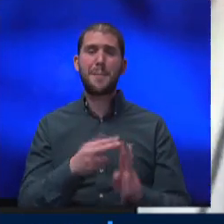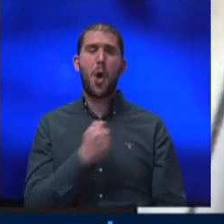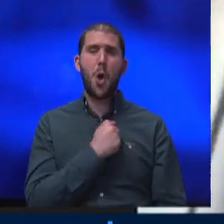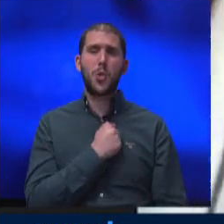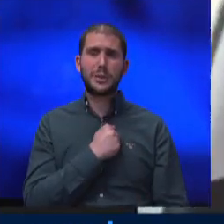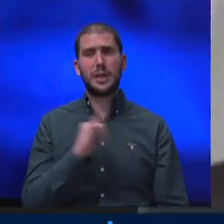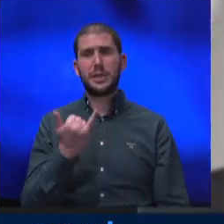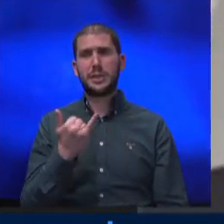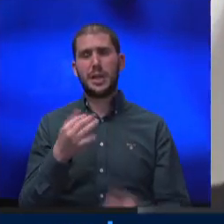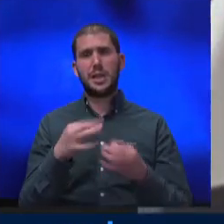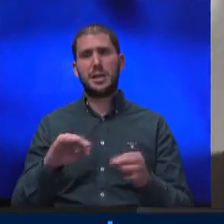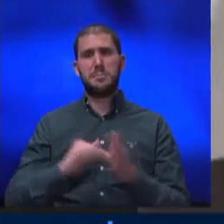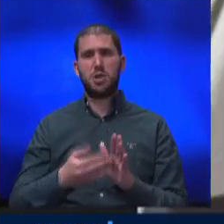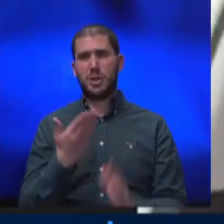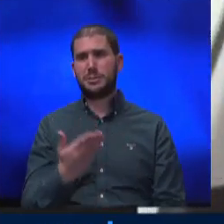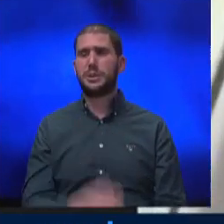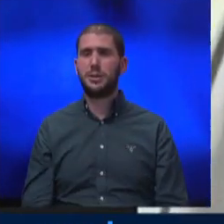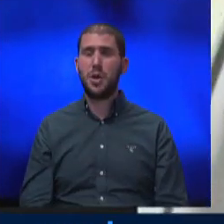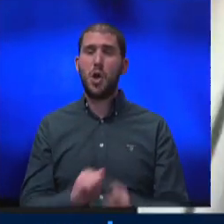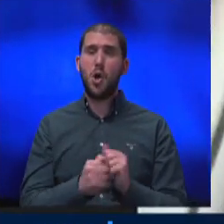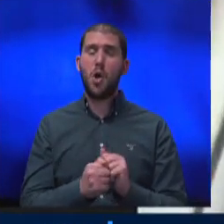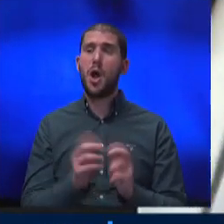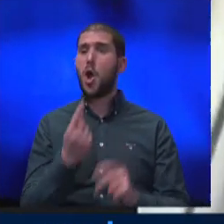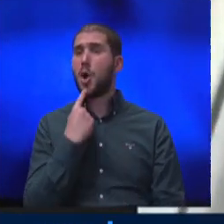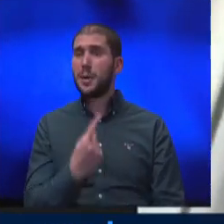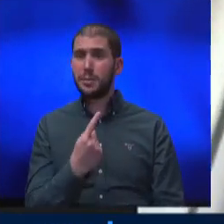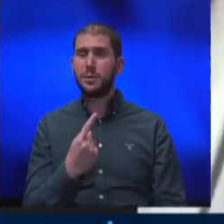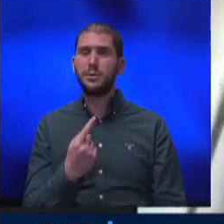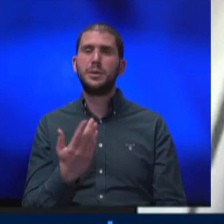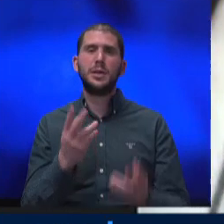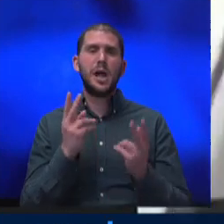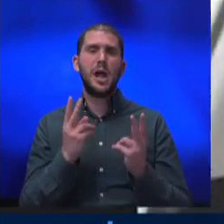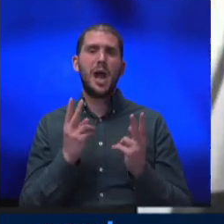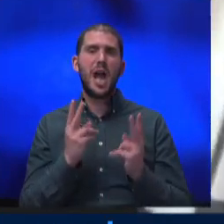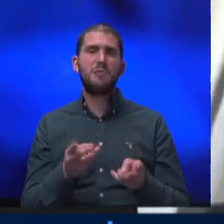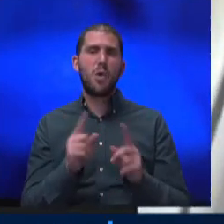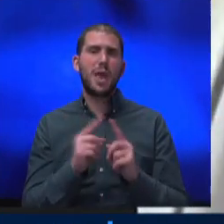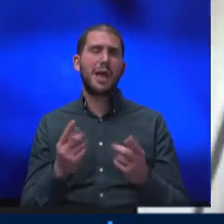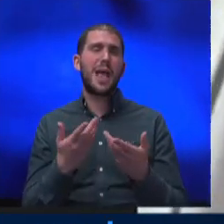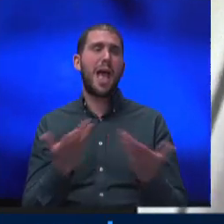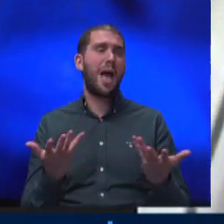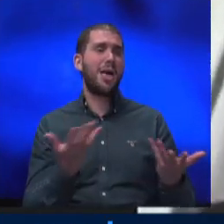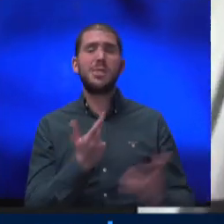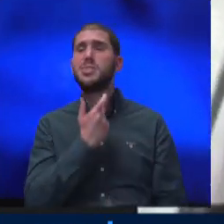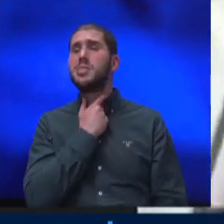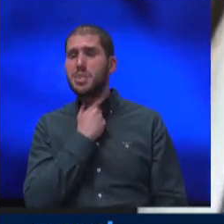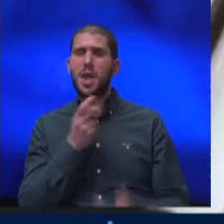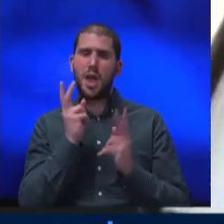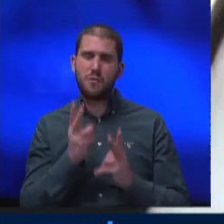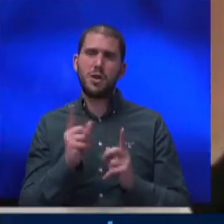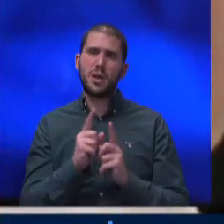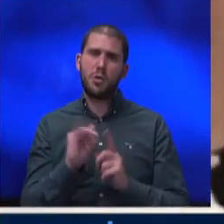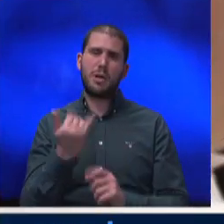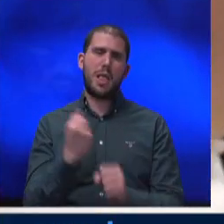שכן מתירים את זה, או איך שאומרים שאם אין אפשרות אחרת, אפשר לצאת ידי